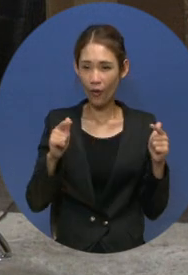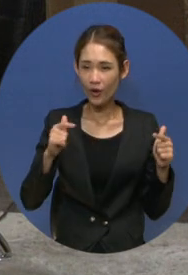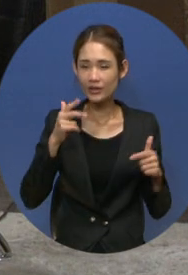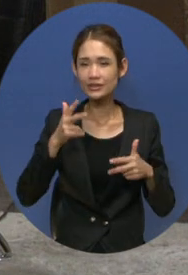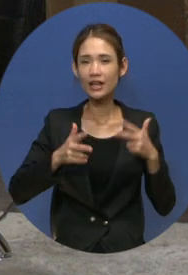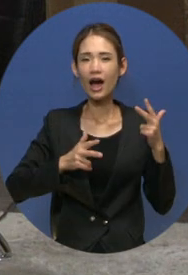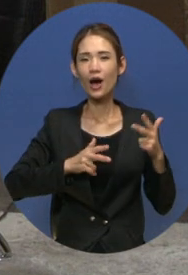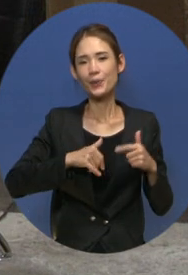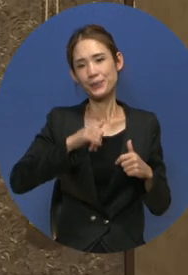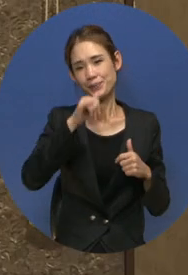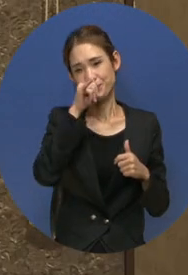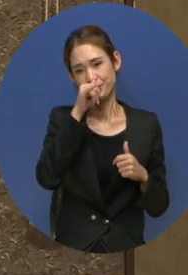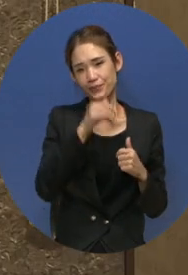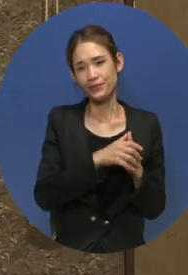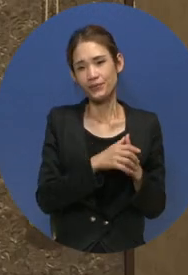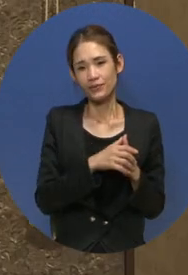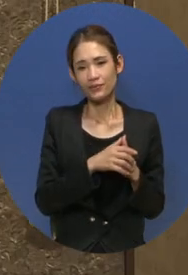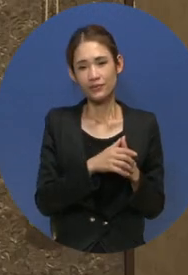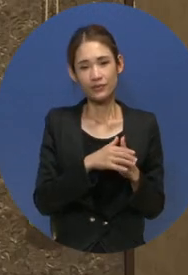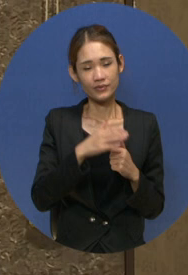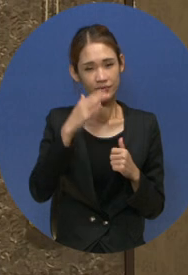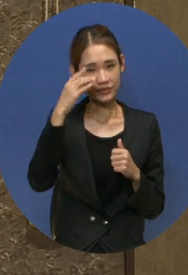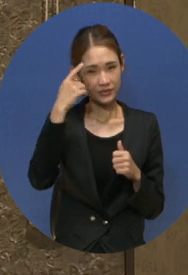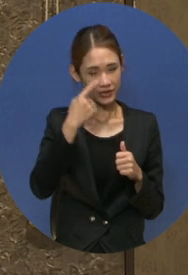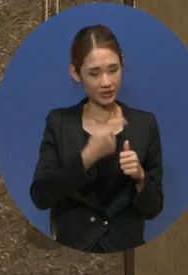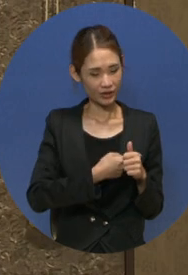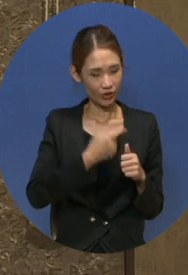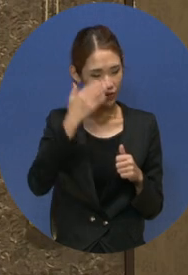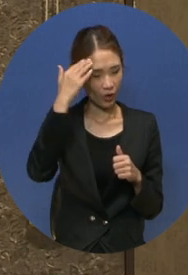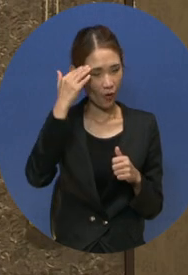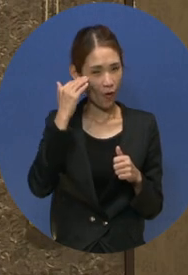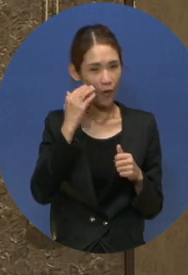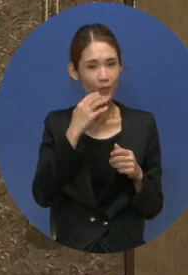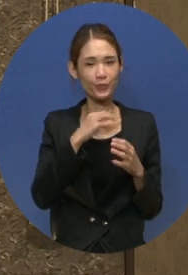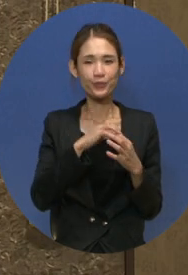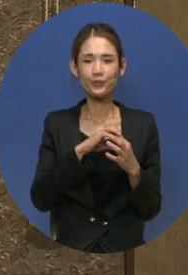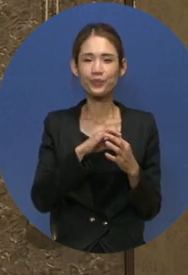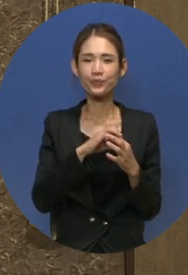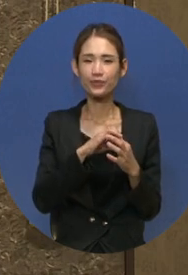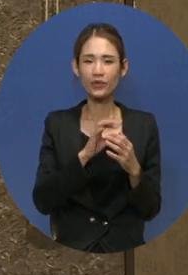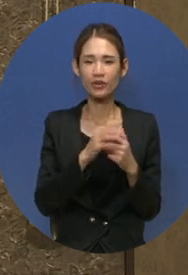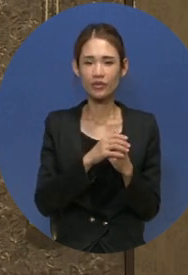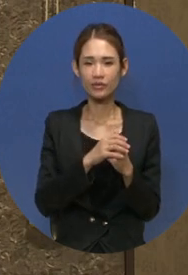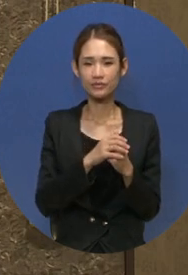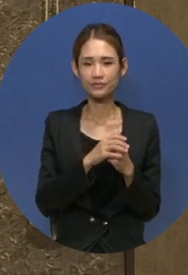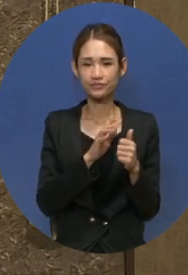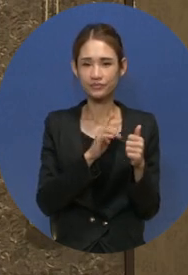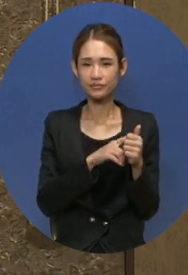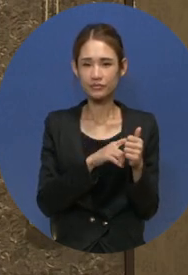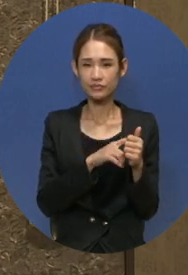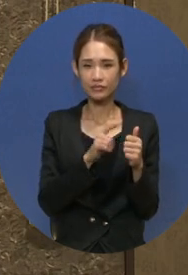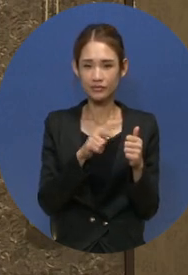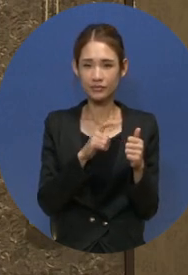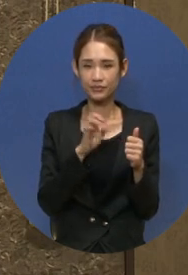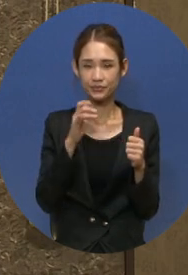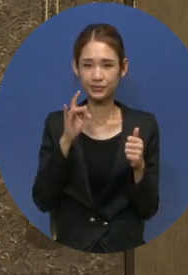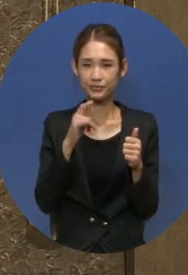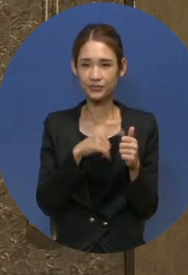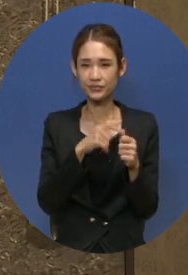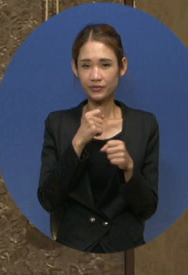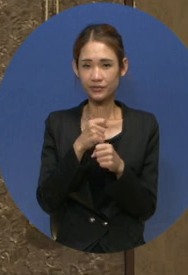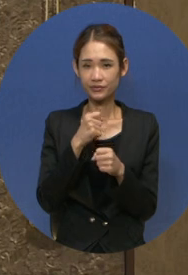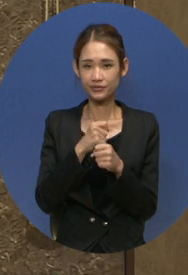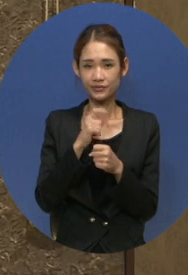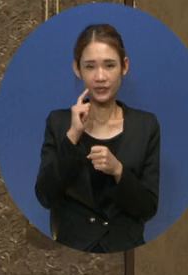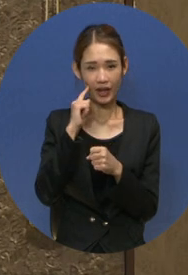하시는 분들도 그 천연 염색과 이렇게 연결해갖고 네. 이런 어떤 우리 민우 씨 작품인데